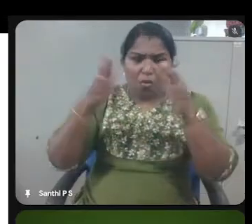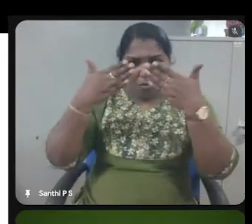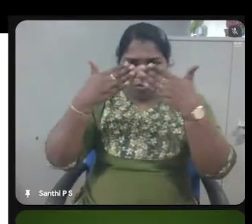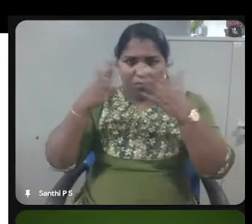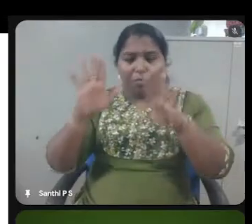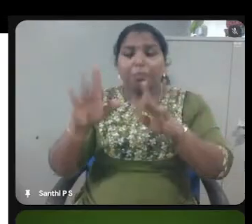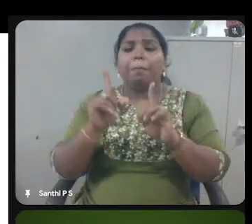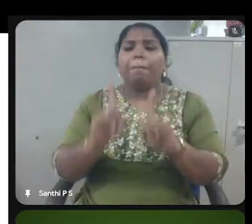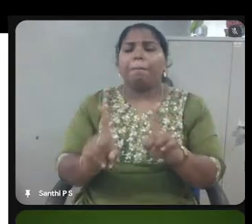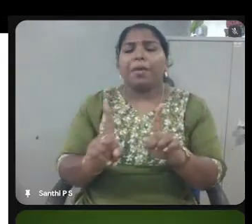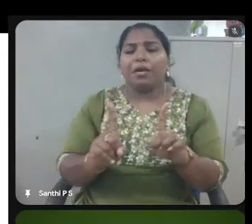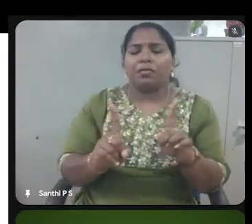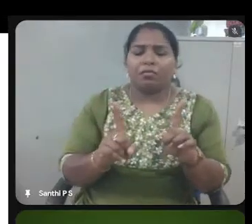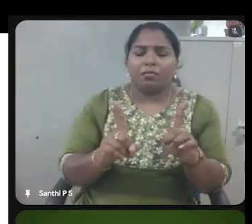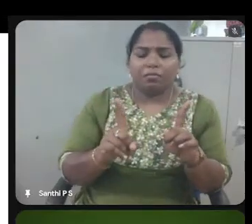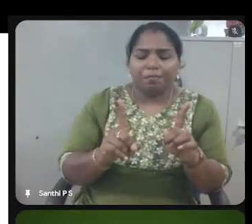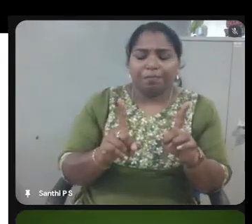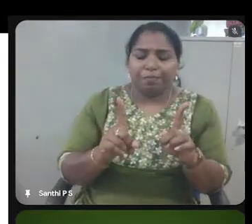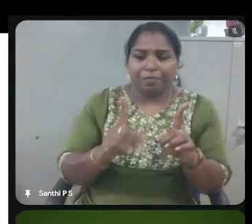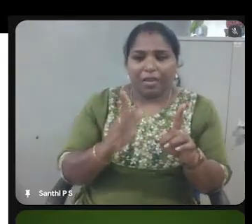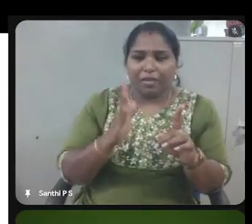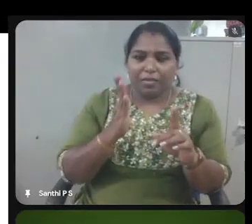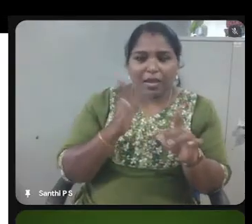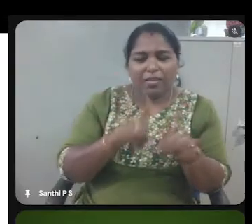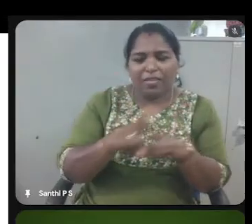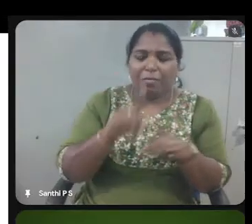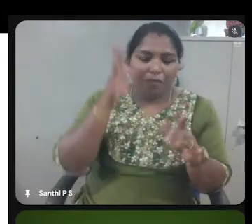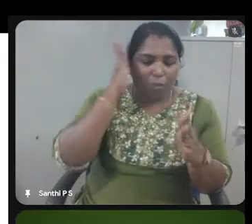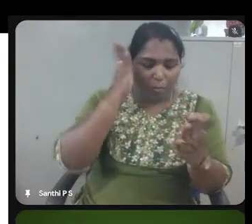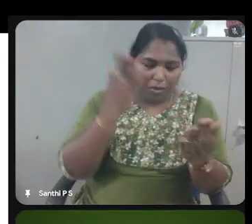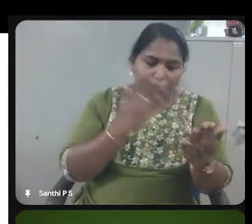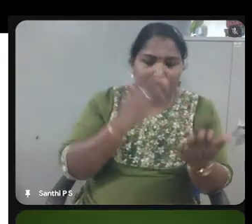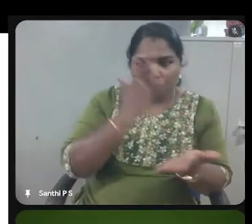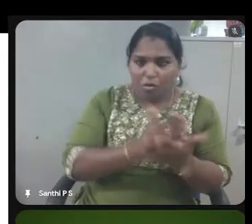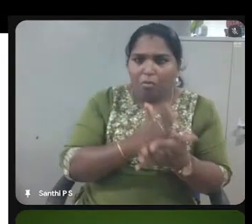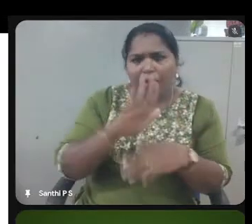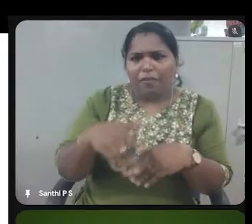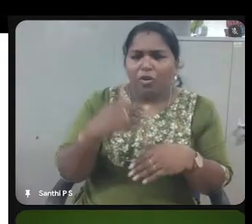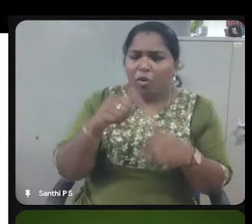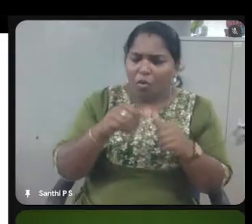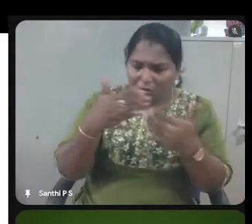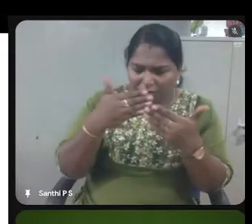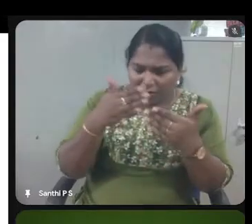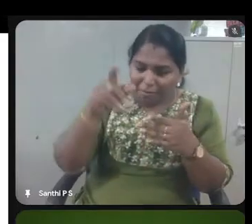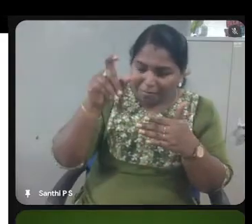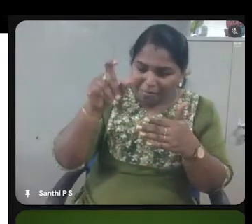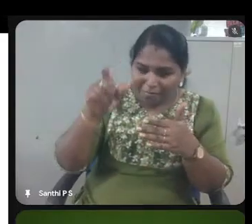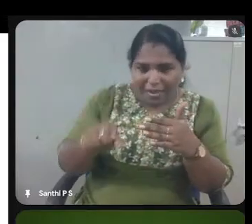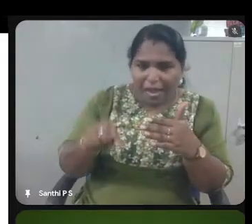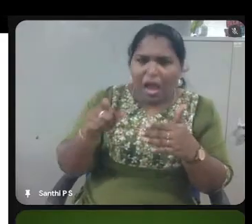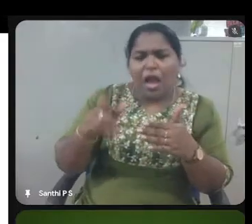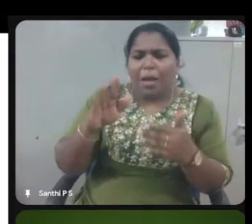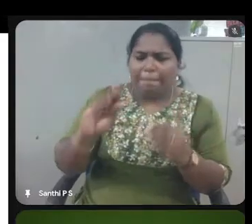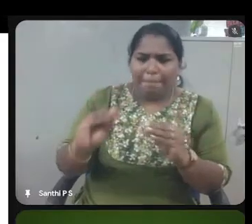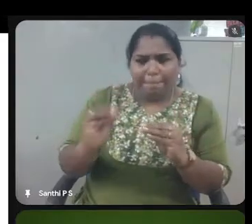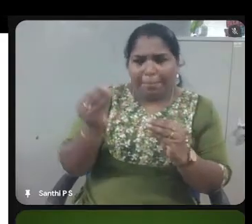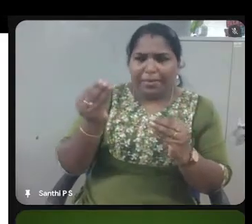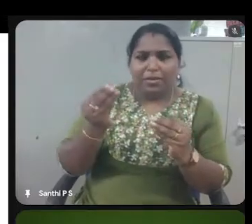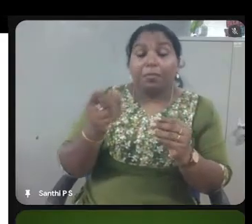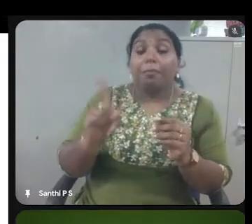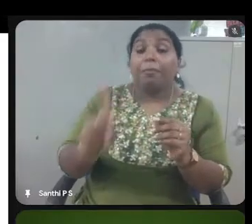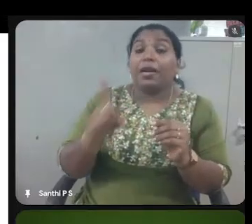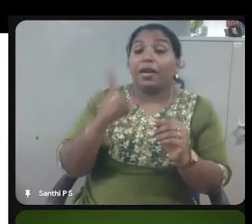ചെയ്തതോടുകൂടി അവന് ഇമ്പ്രൂവ്മെന്റ് ഉണ്ട്. പക്ഷെ ഫേസ് ചെയ്യുന്ന ഇഷ്യൂ എന്ന് പറഞ്ഞാല് എൽഡർലി പാരന്റ്സ് ഉണ്ട്, അബവ് 70.